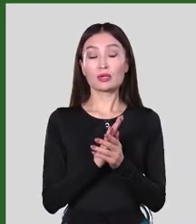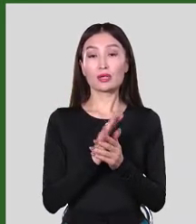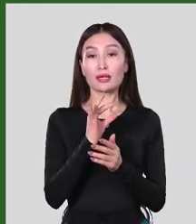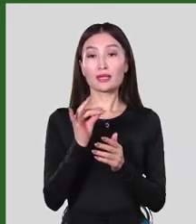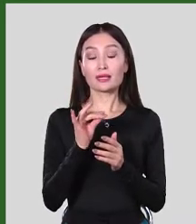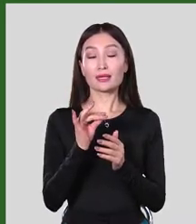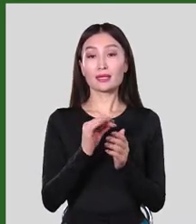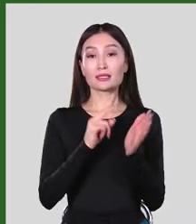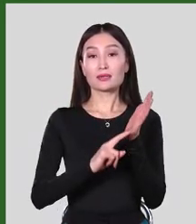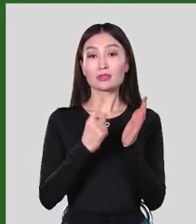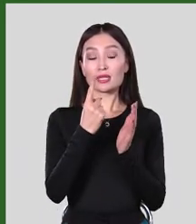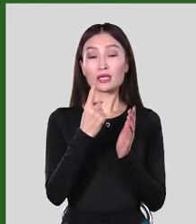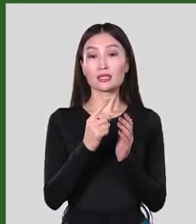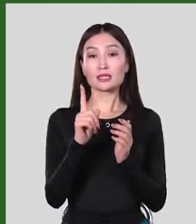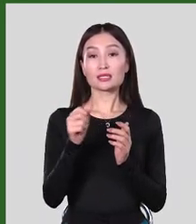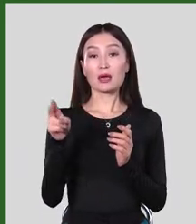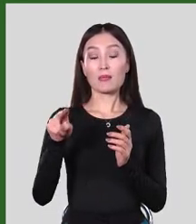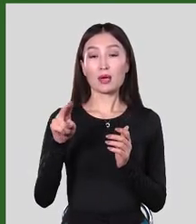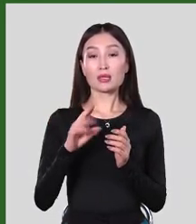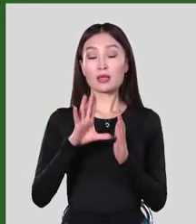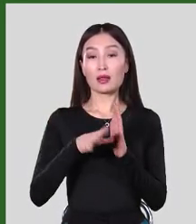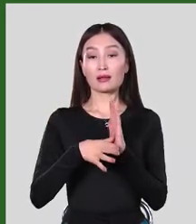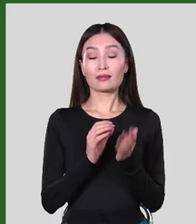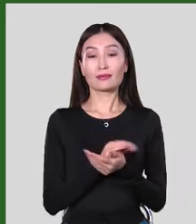и 71 градус западной долготы.